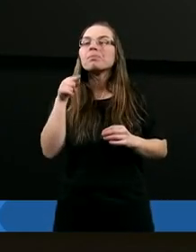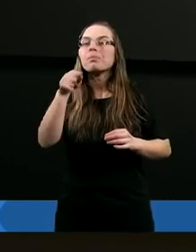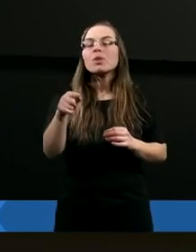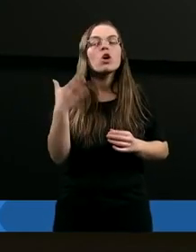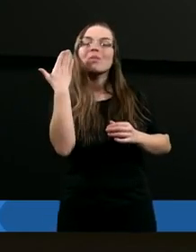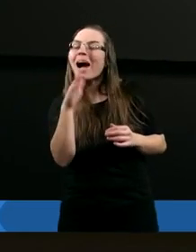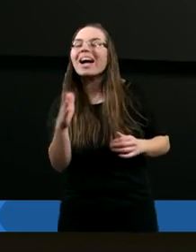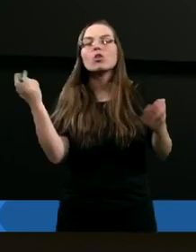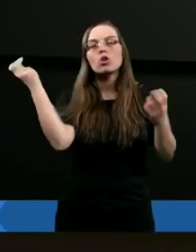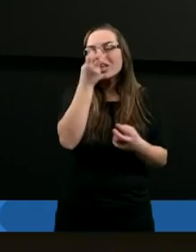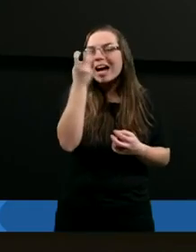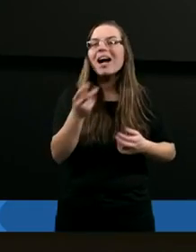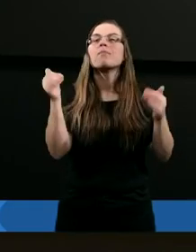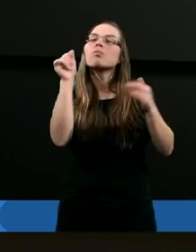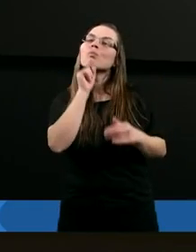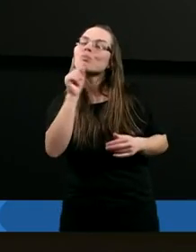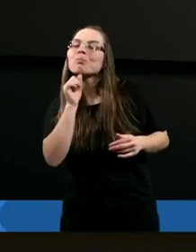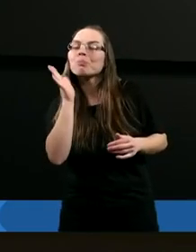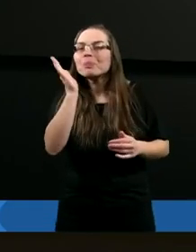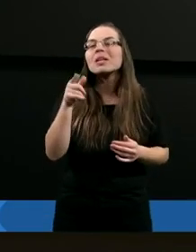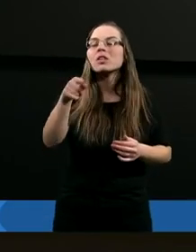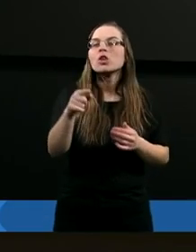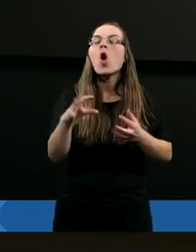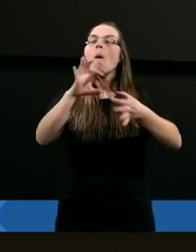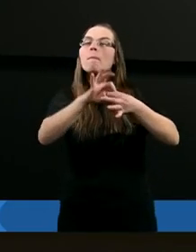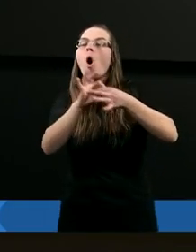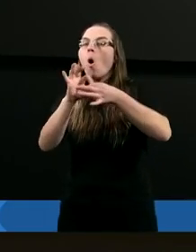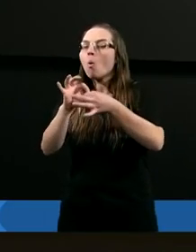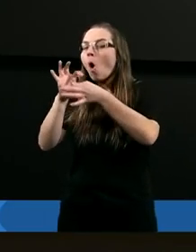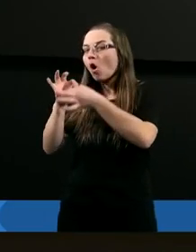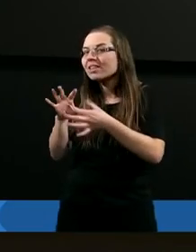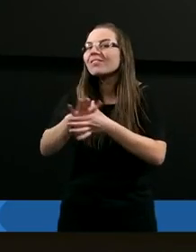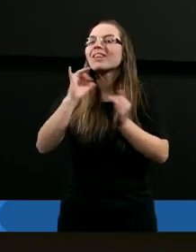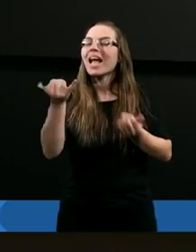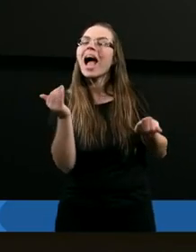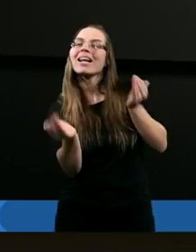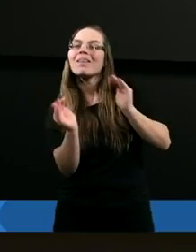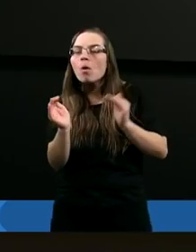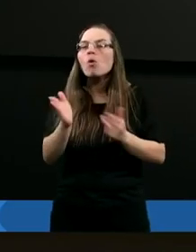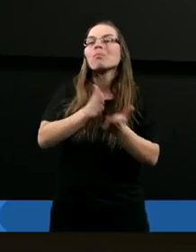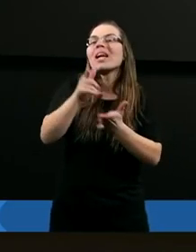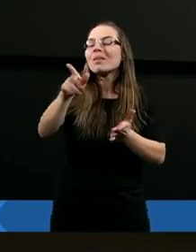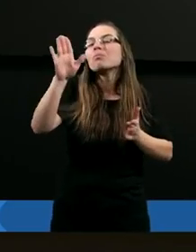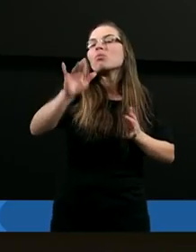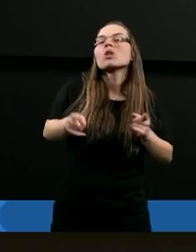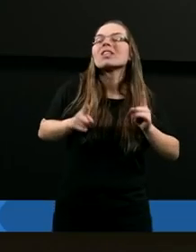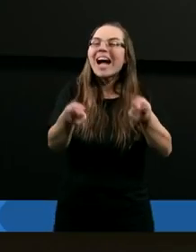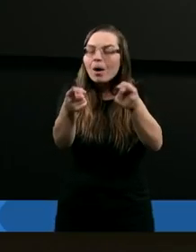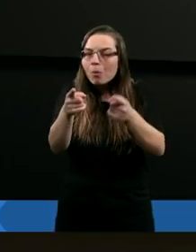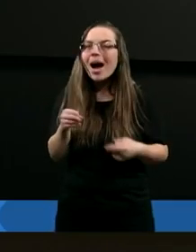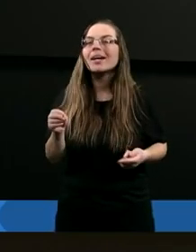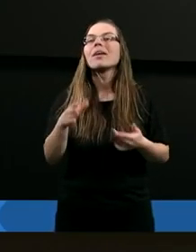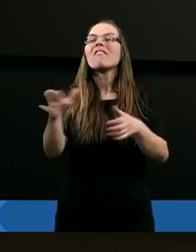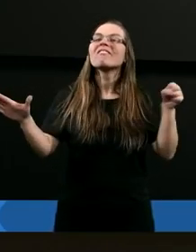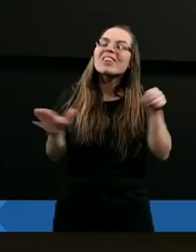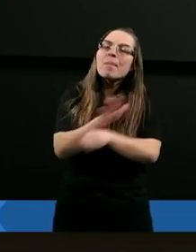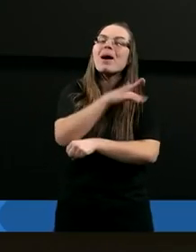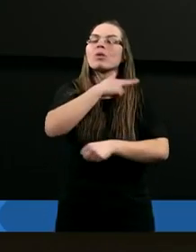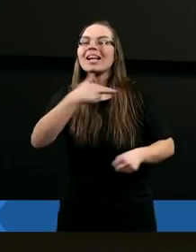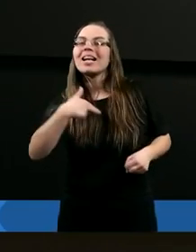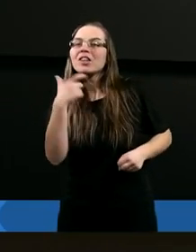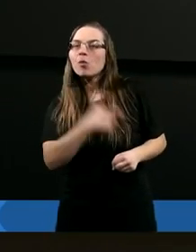jest ciekawe. Będziemy spróbowali to połączyć w jaki sposób Bóg poprzez swoje działanie, poprzez wypełnianie